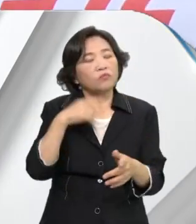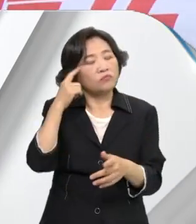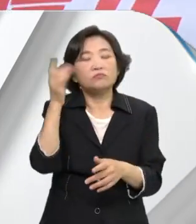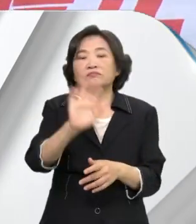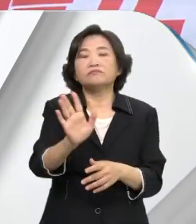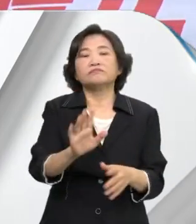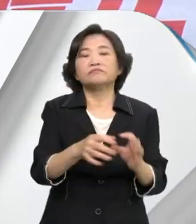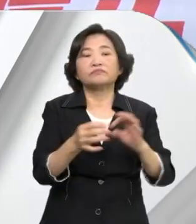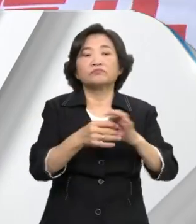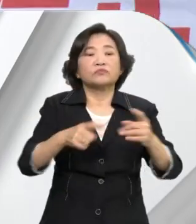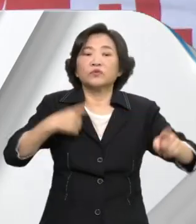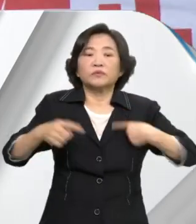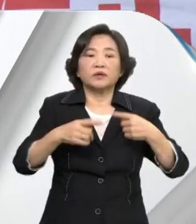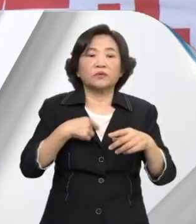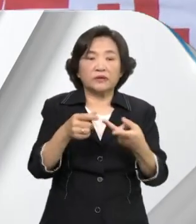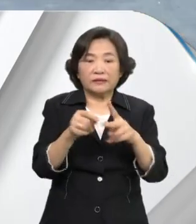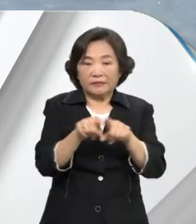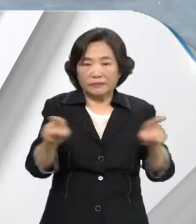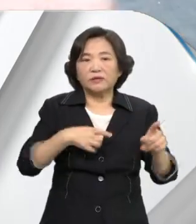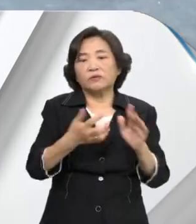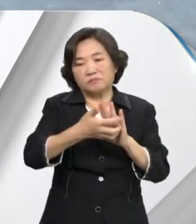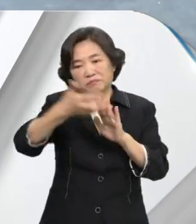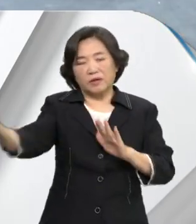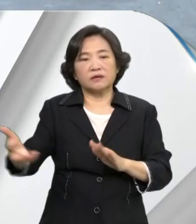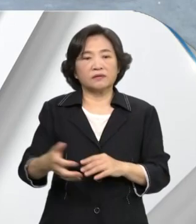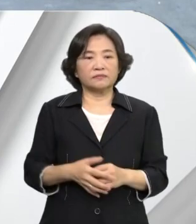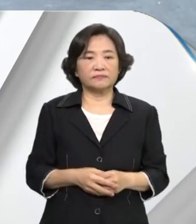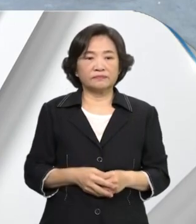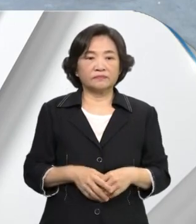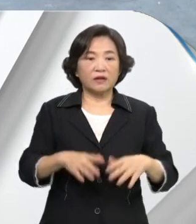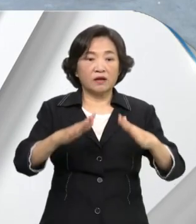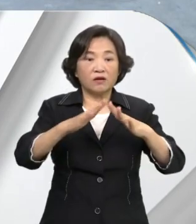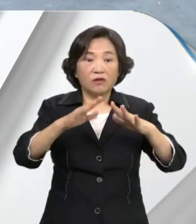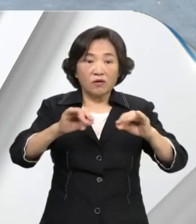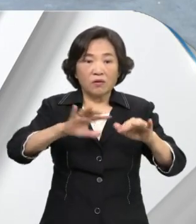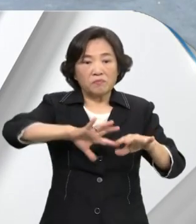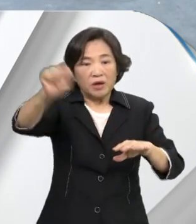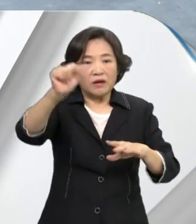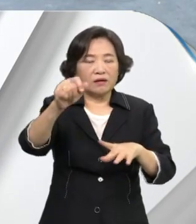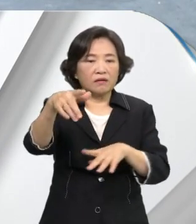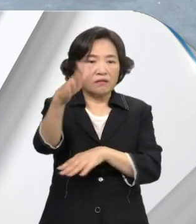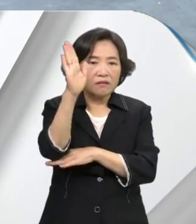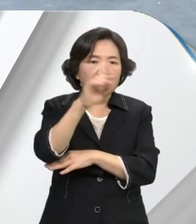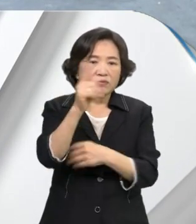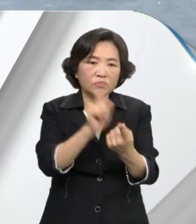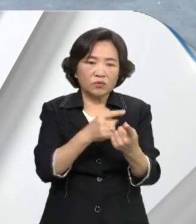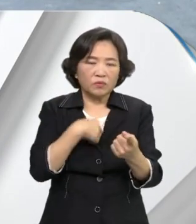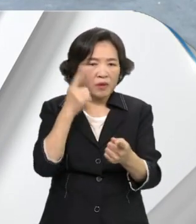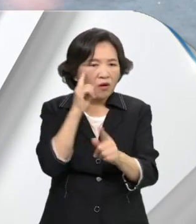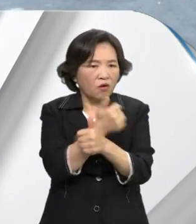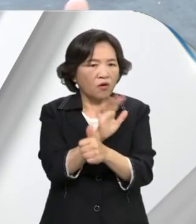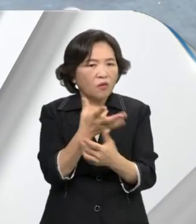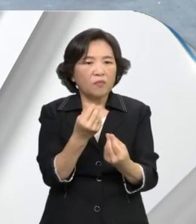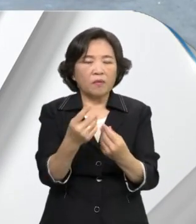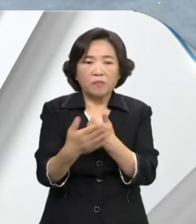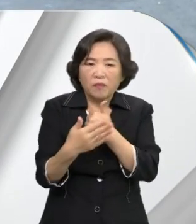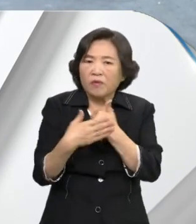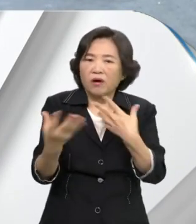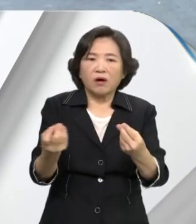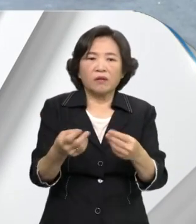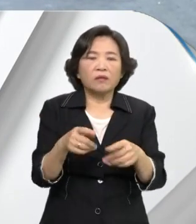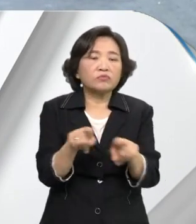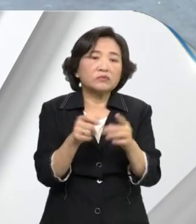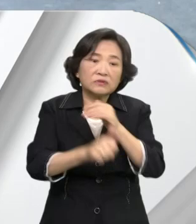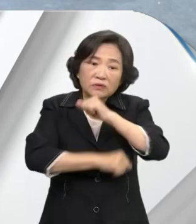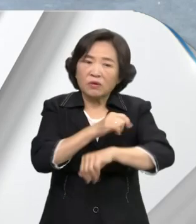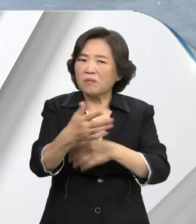让我们能够和平移转就好。 在整个征收案里面，我没有看到政府考虑我们人民我们一般老百姓的